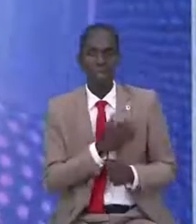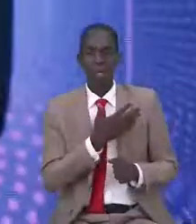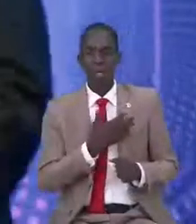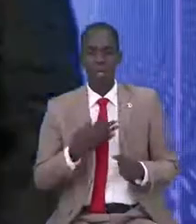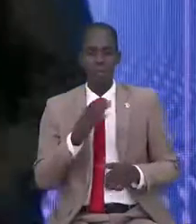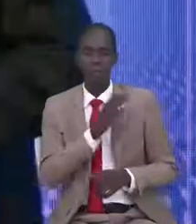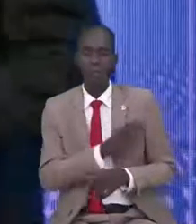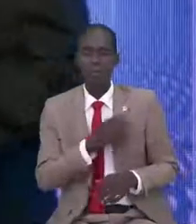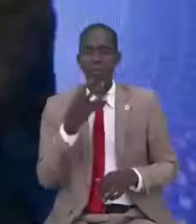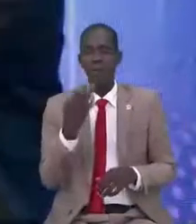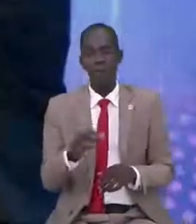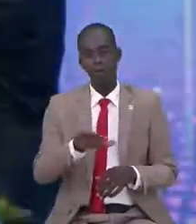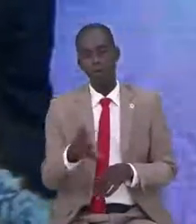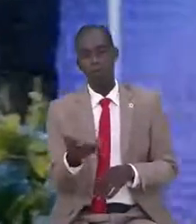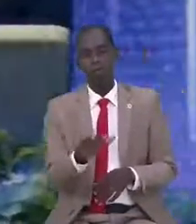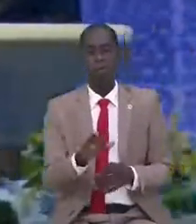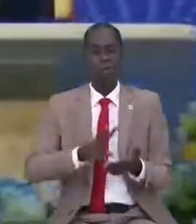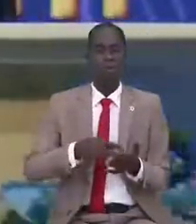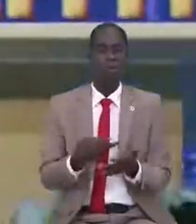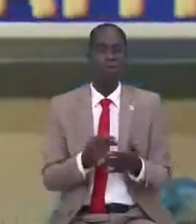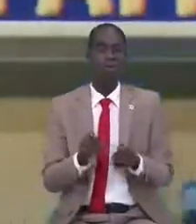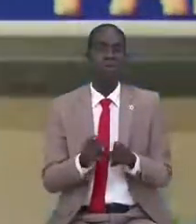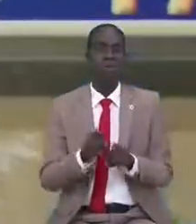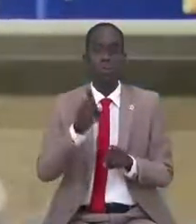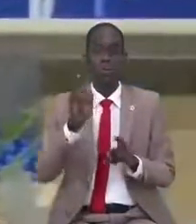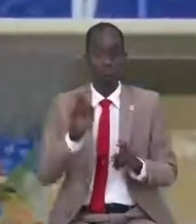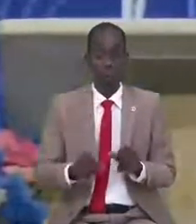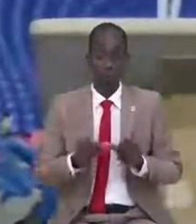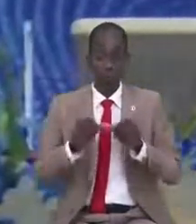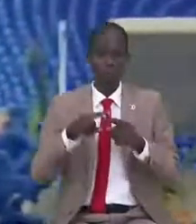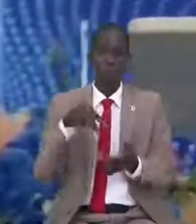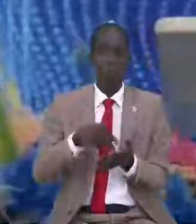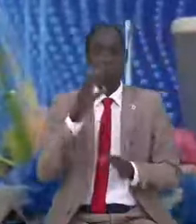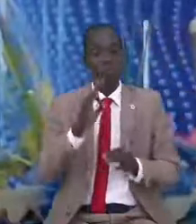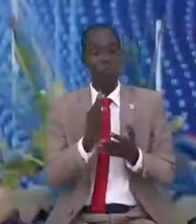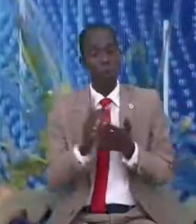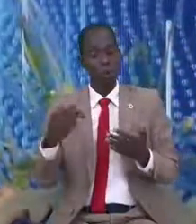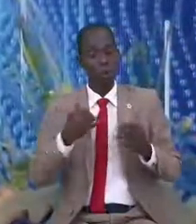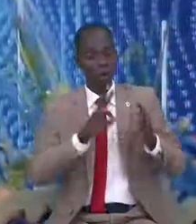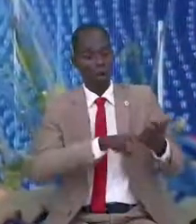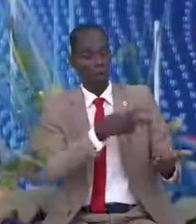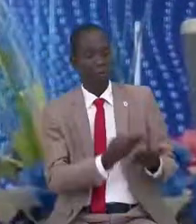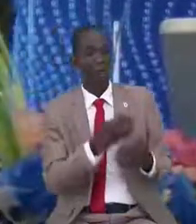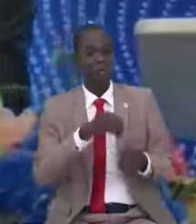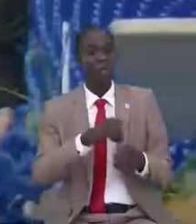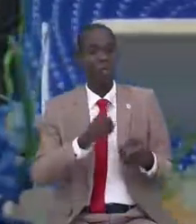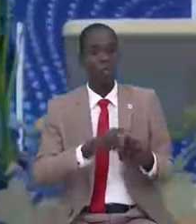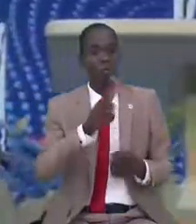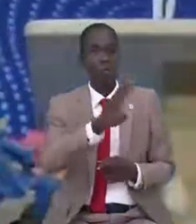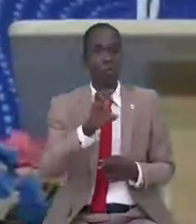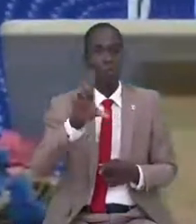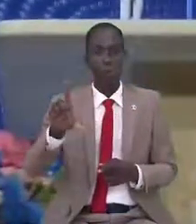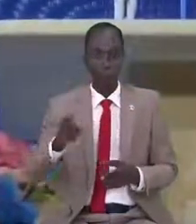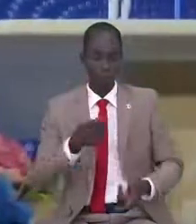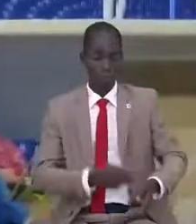de vie de compromission. Tu te tiens debout. Si quelqu'un tombe dans le puits et